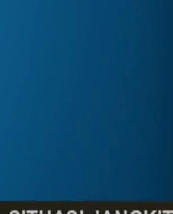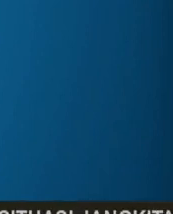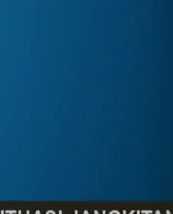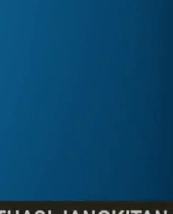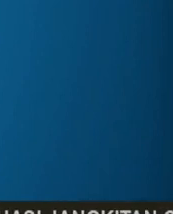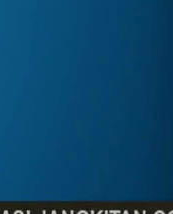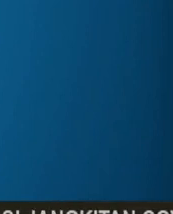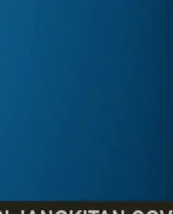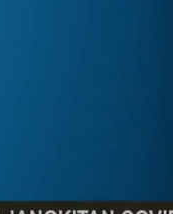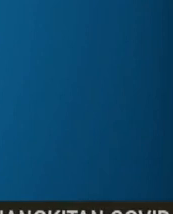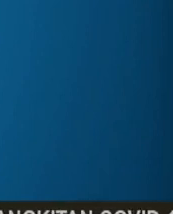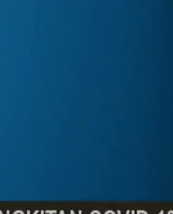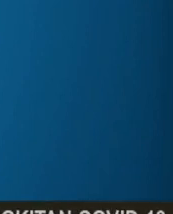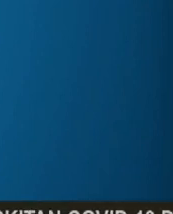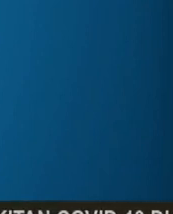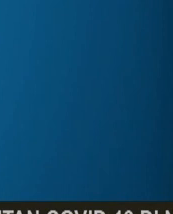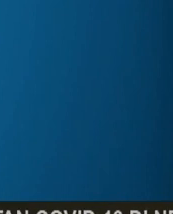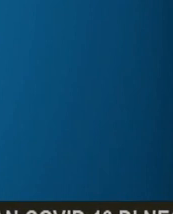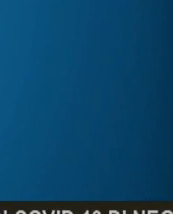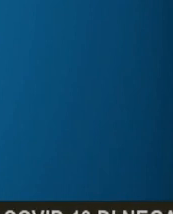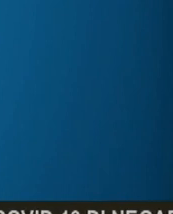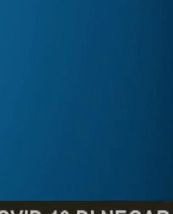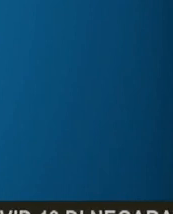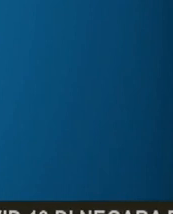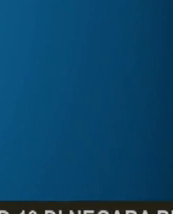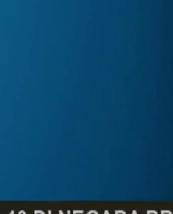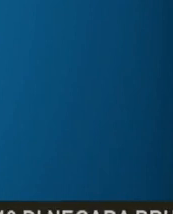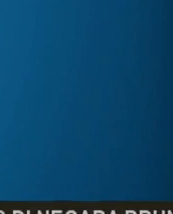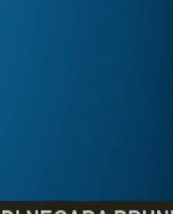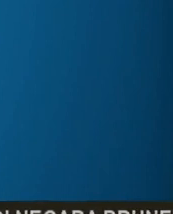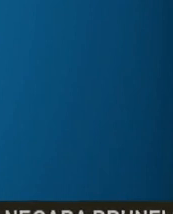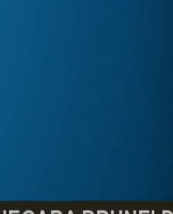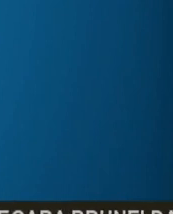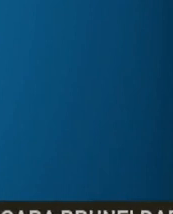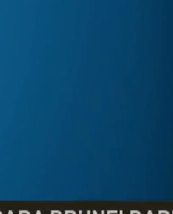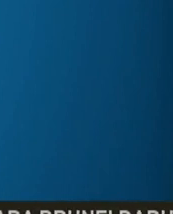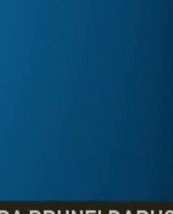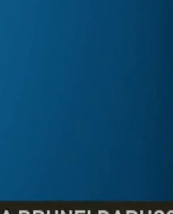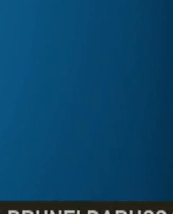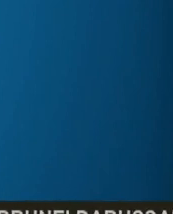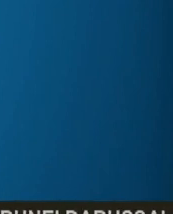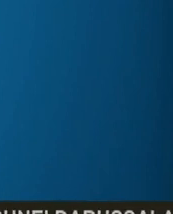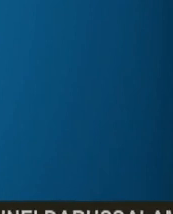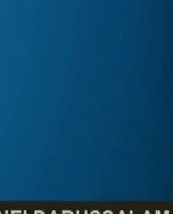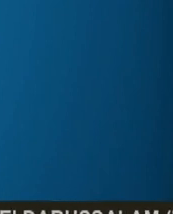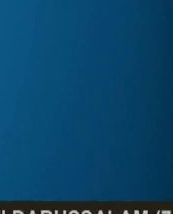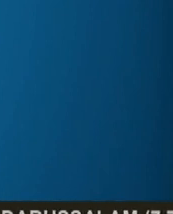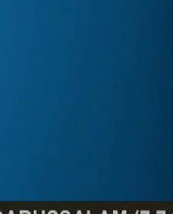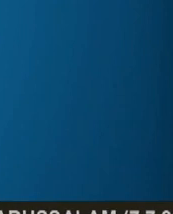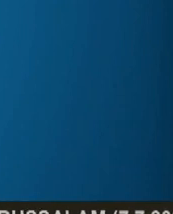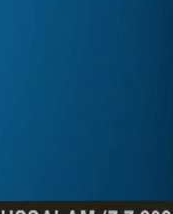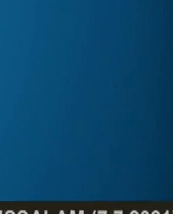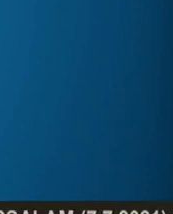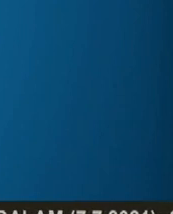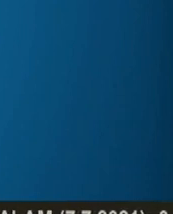dan di bawah bab 39 kurungan dua printah pekerjaan 2009 kelambatan majikan membayar gaji kerja